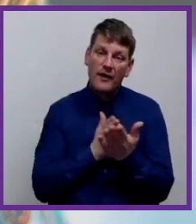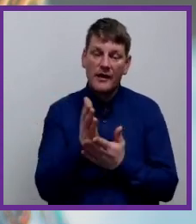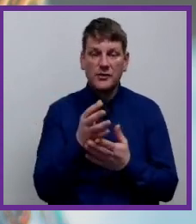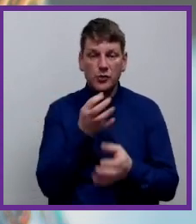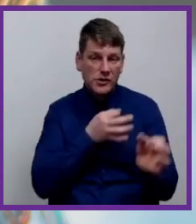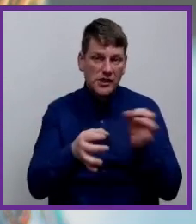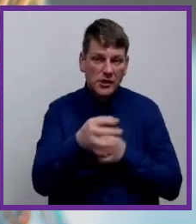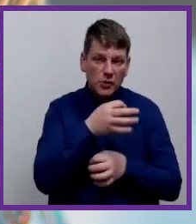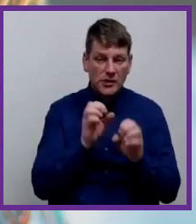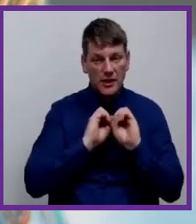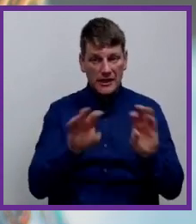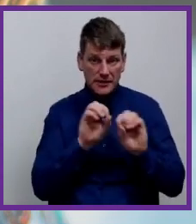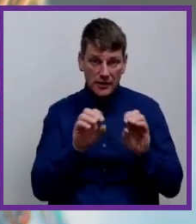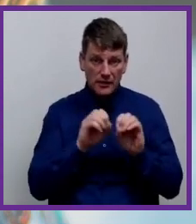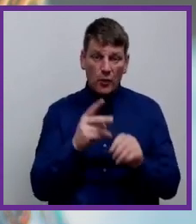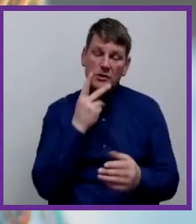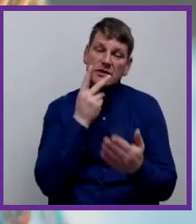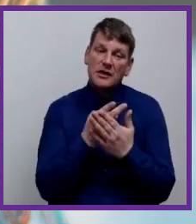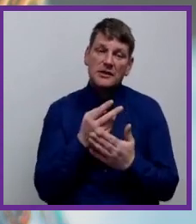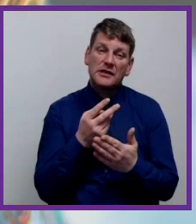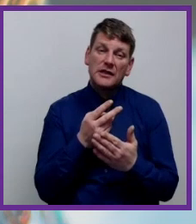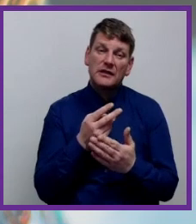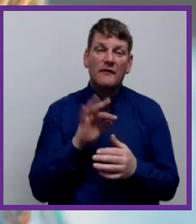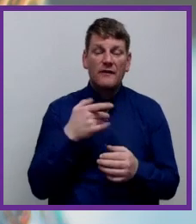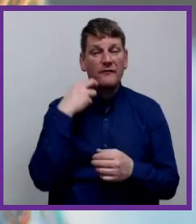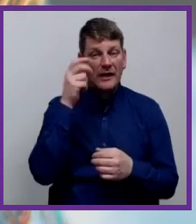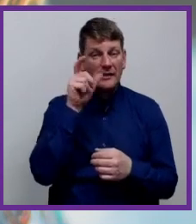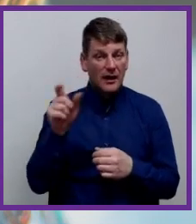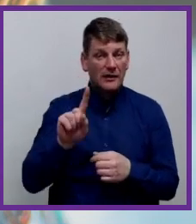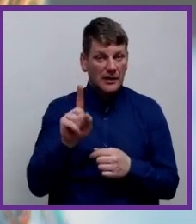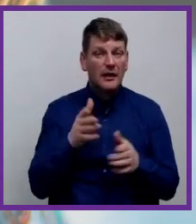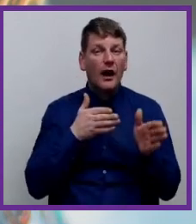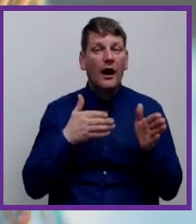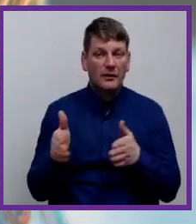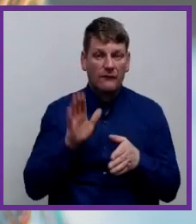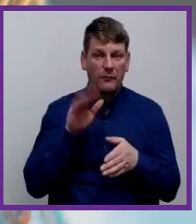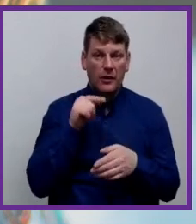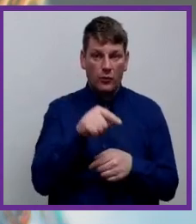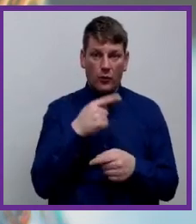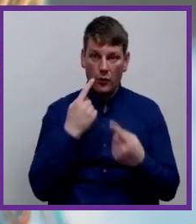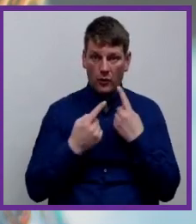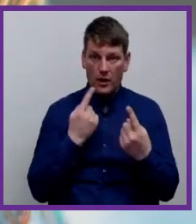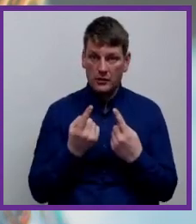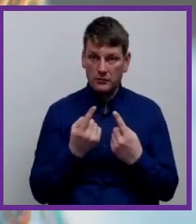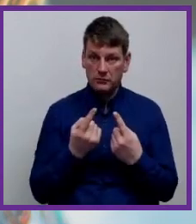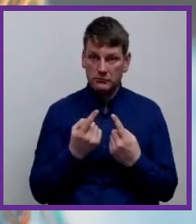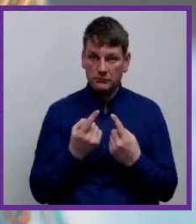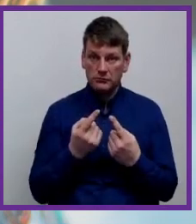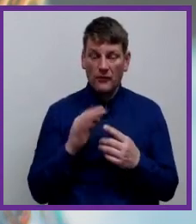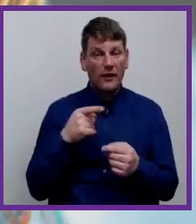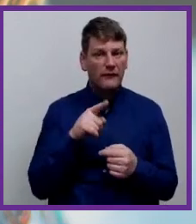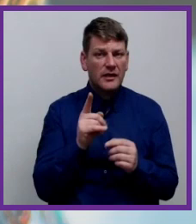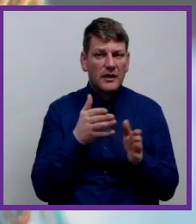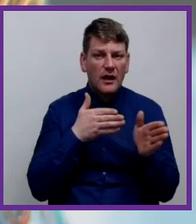izskaidrot, un, protams, svarīgs aspekts šeit ir, vai vecāki paši ir gatavi par to runāt, vai viņi ir